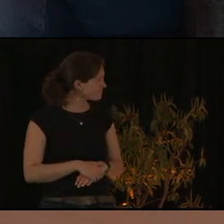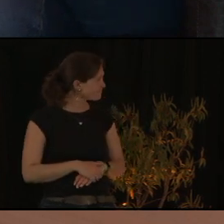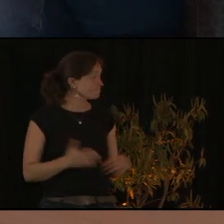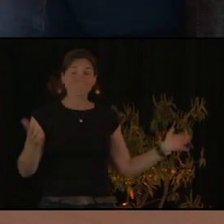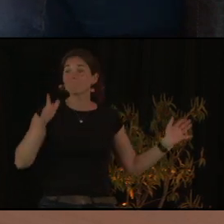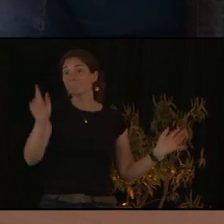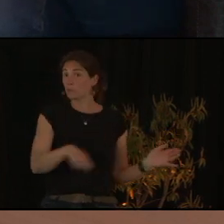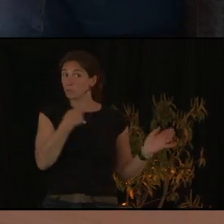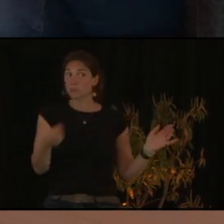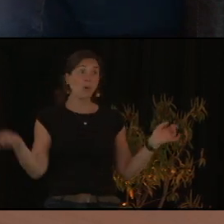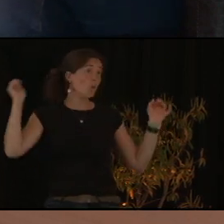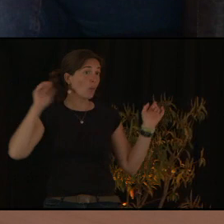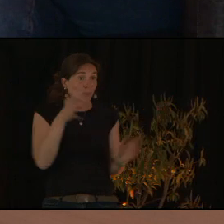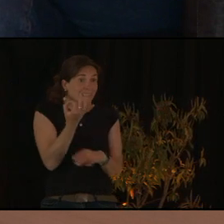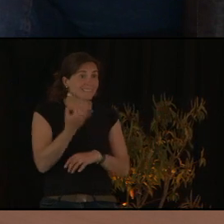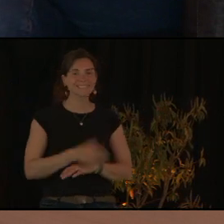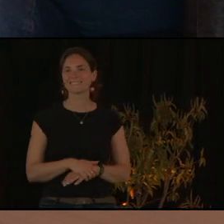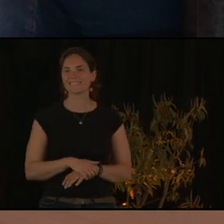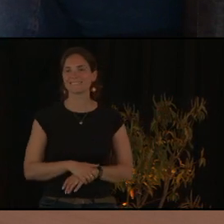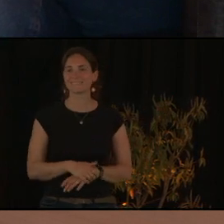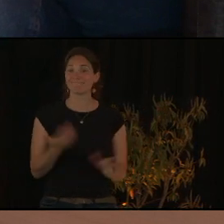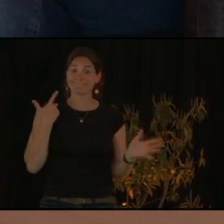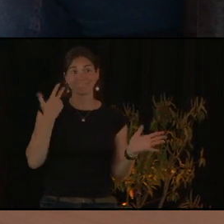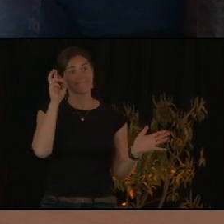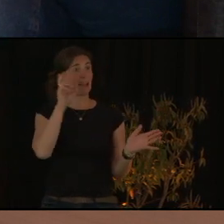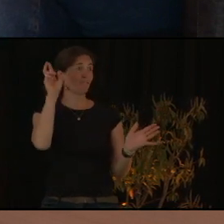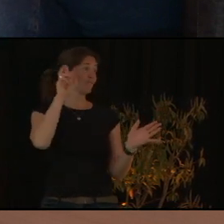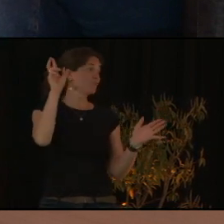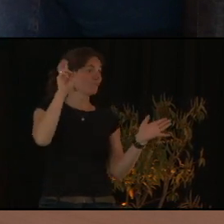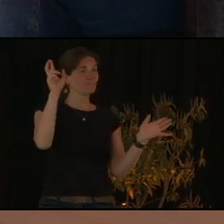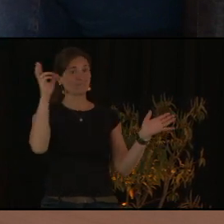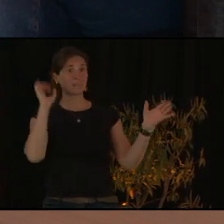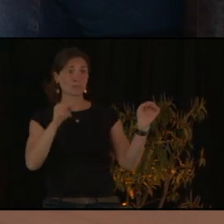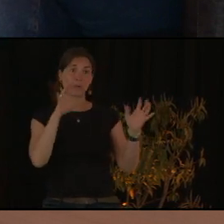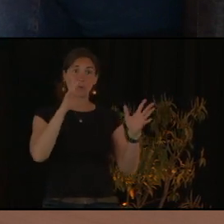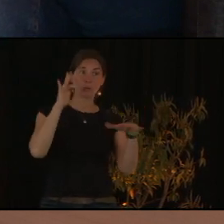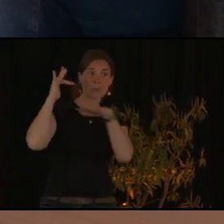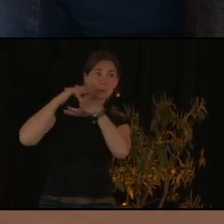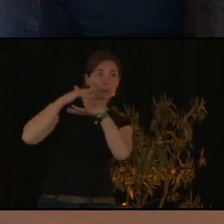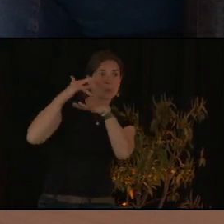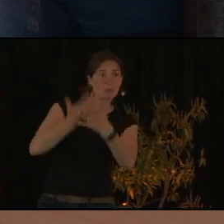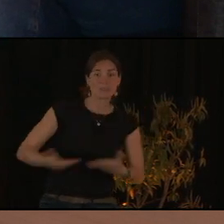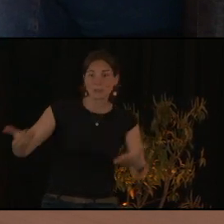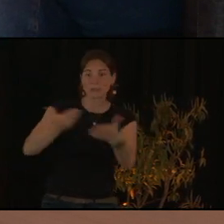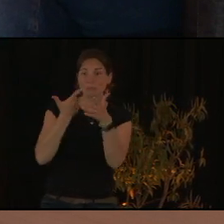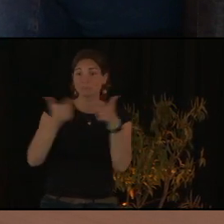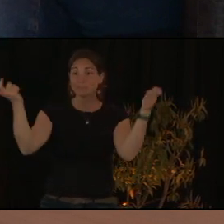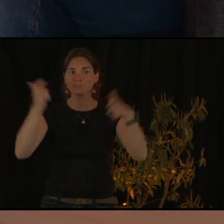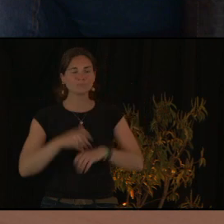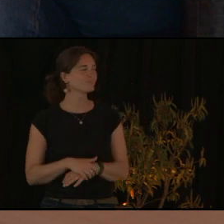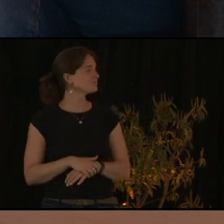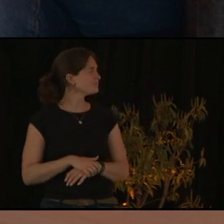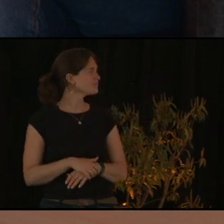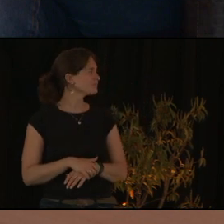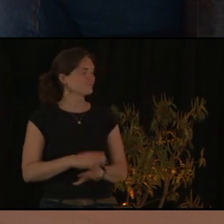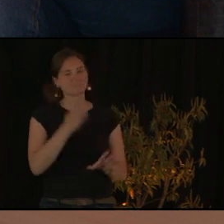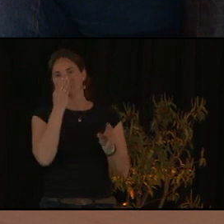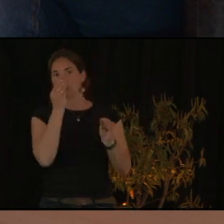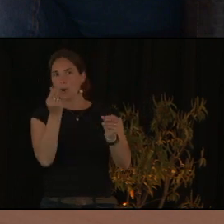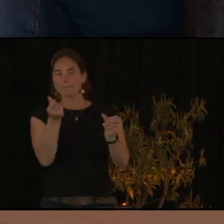Bien sûr, moi je suis toujours, toujours rêveur de toutes sortes d'expériences. Et j'ai l'impression que ce